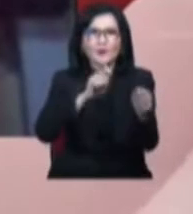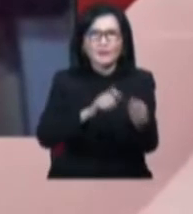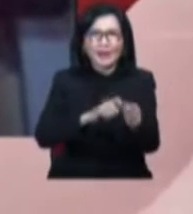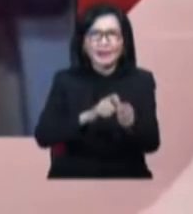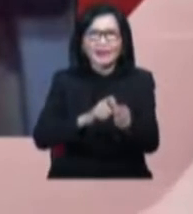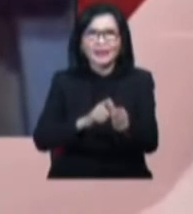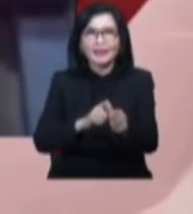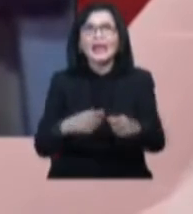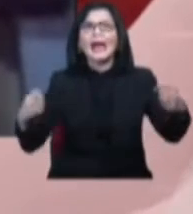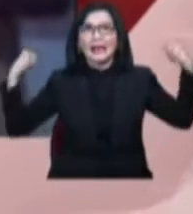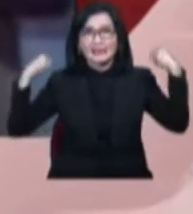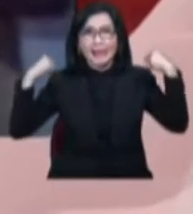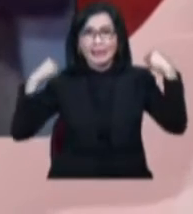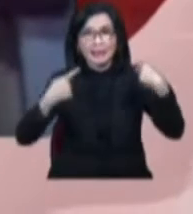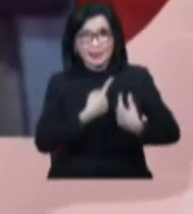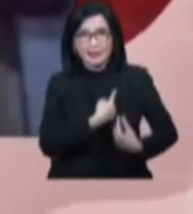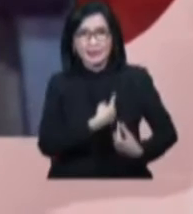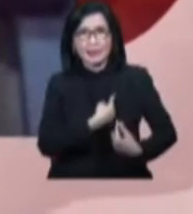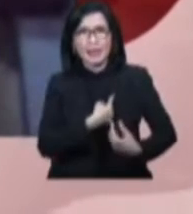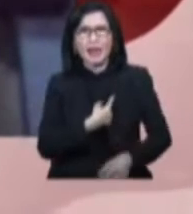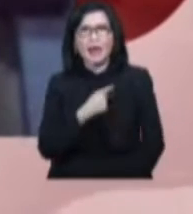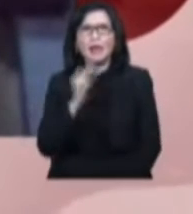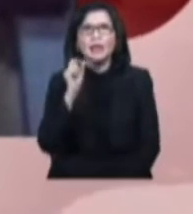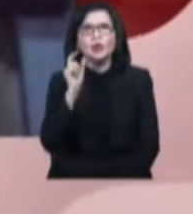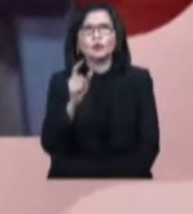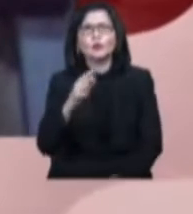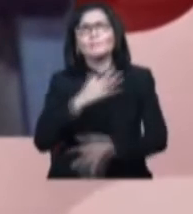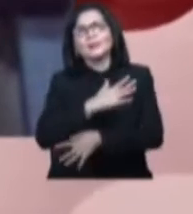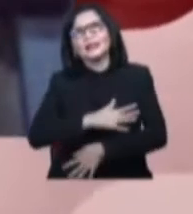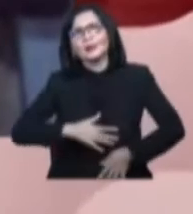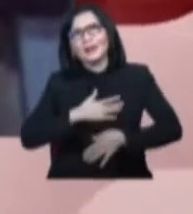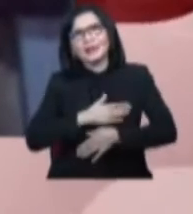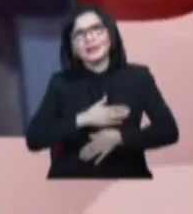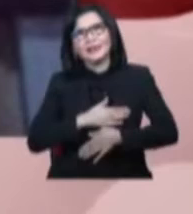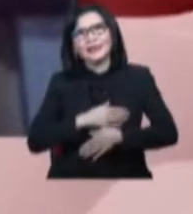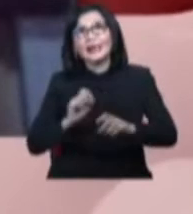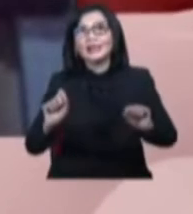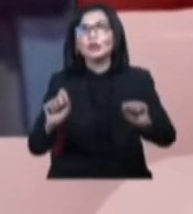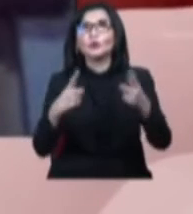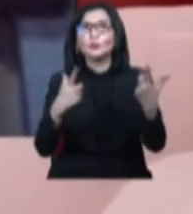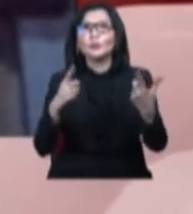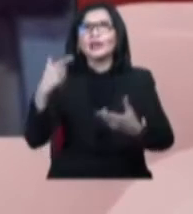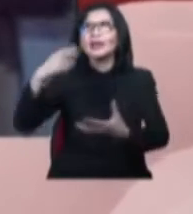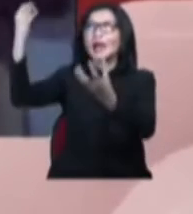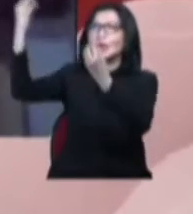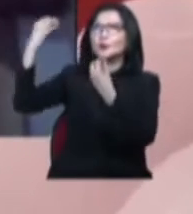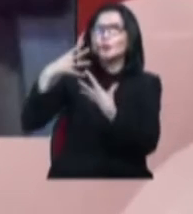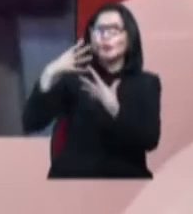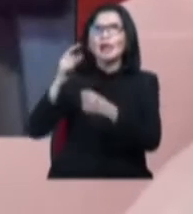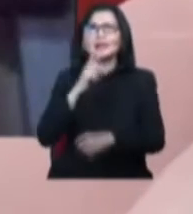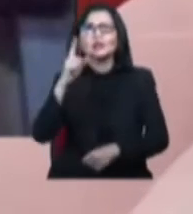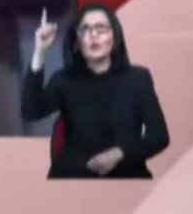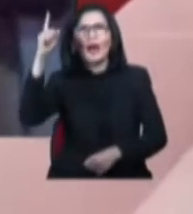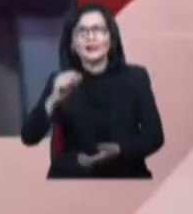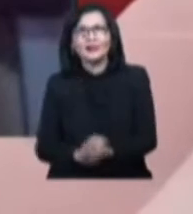keadaan kesehatan diri kita untuk menikmati hidup anugerah Tuhan Yang Maha Esa dan sekaligus